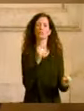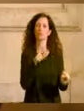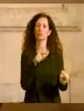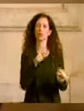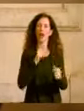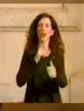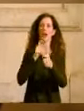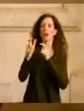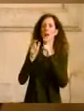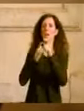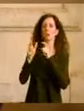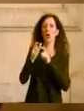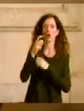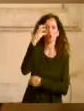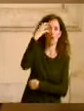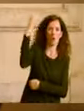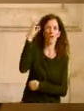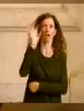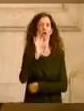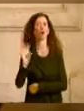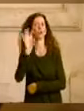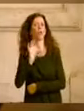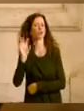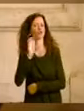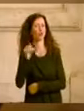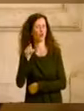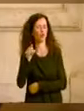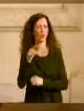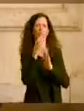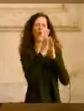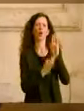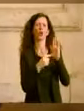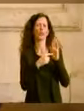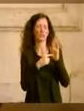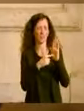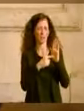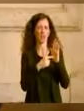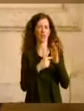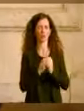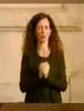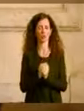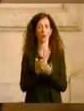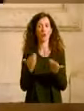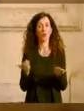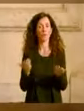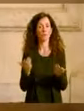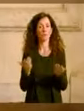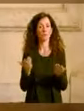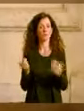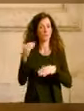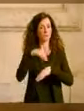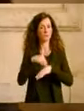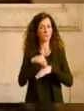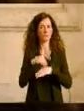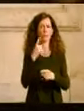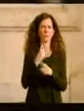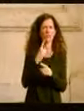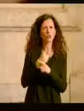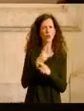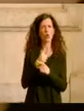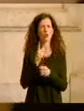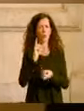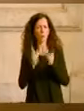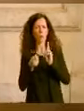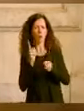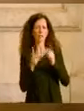regioni, se c'è bisogno di una politica industriale e in generale economica che spinga